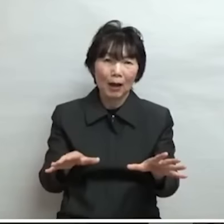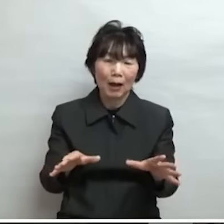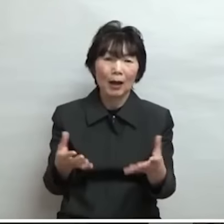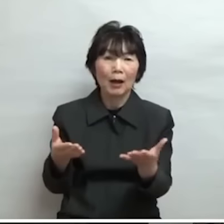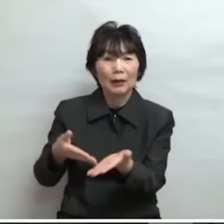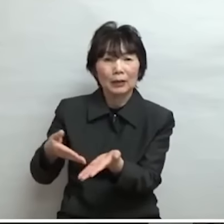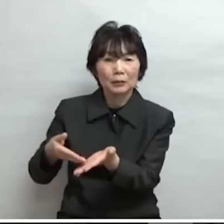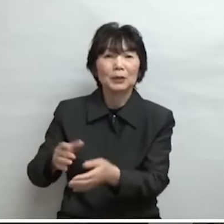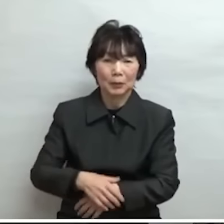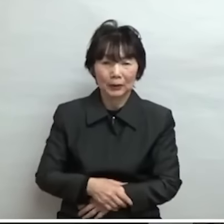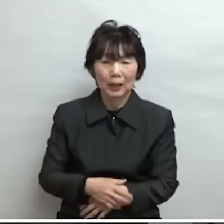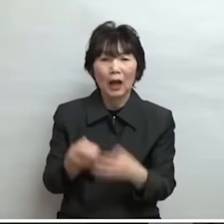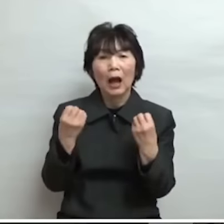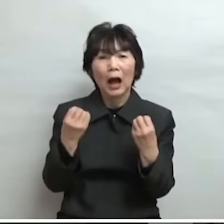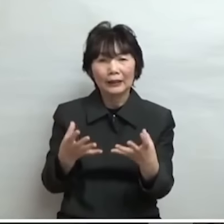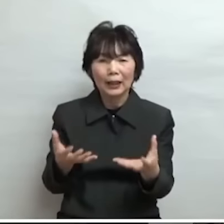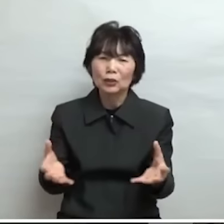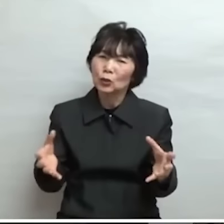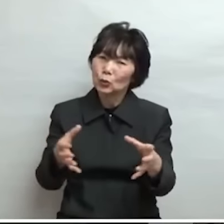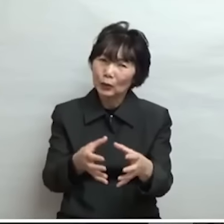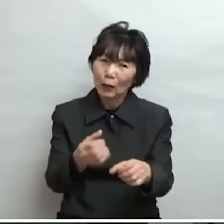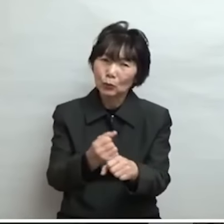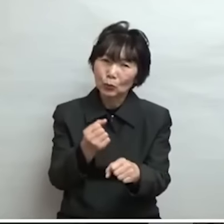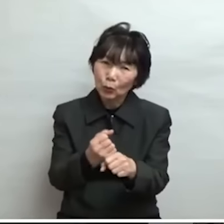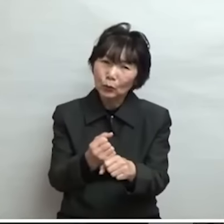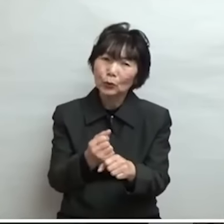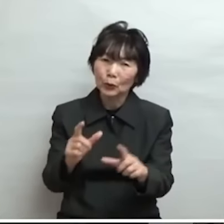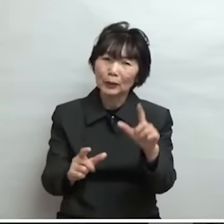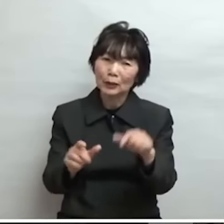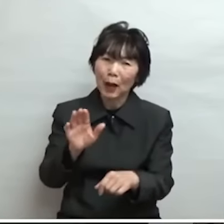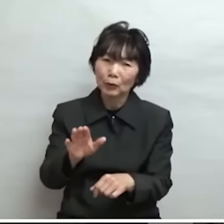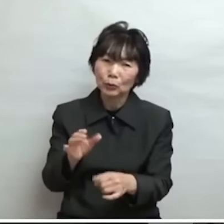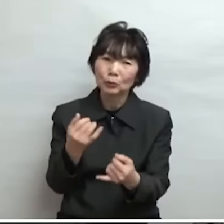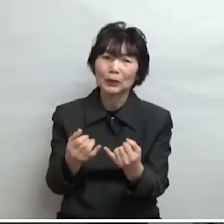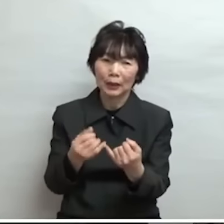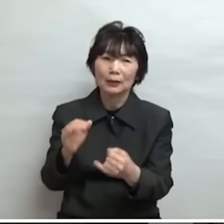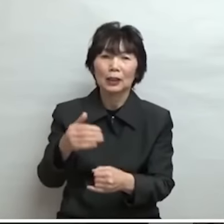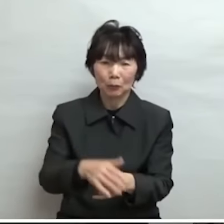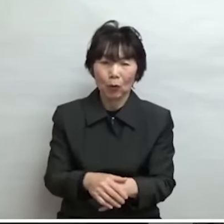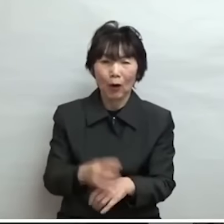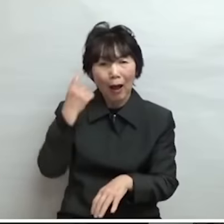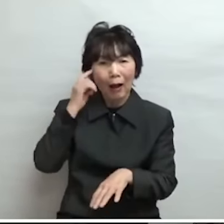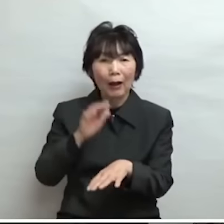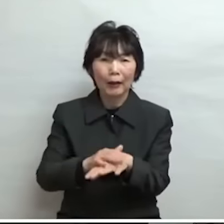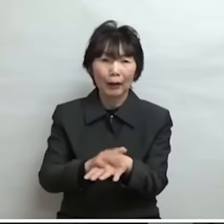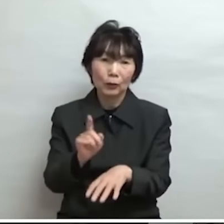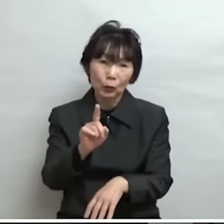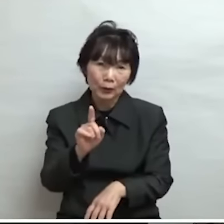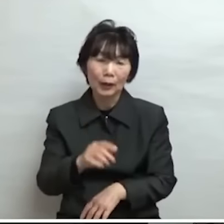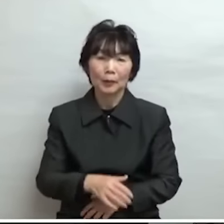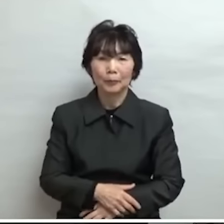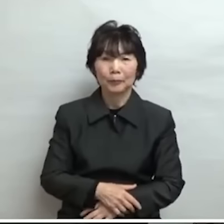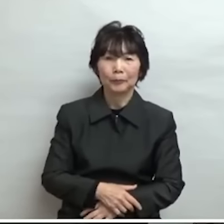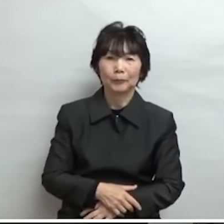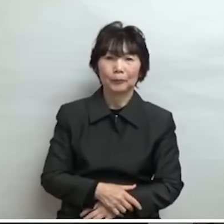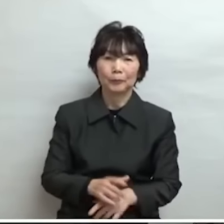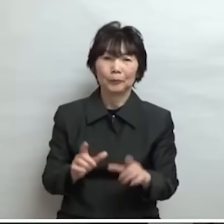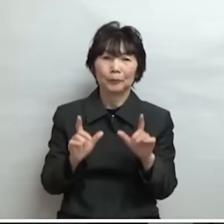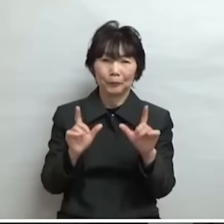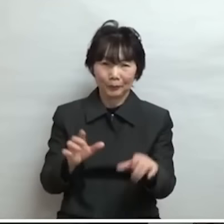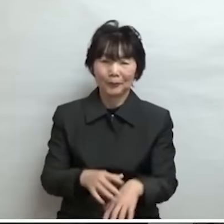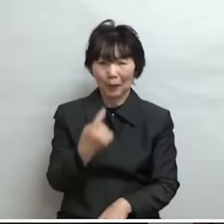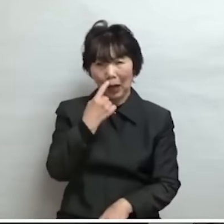方でその新しい集団を作ろうという動きもあるようなんですが、この辺に関して知事として受け止め伺えればと思います。 知事な